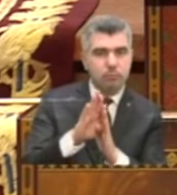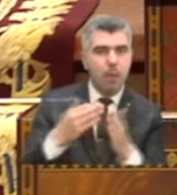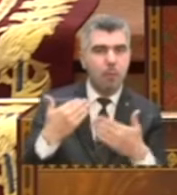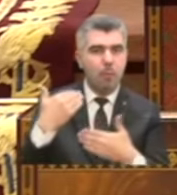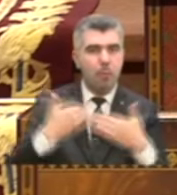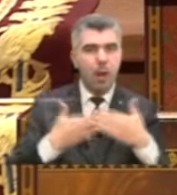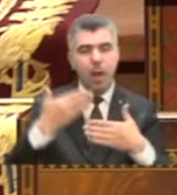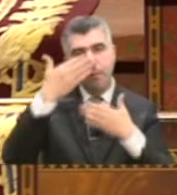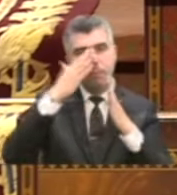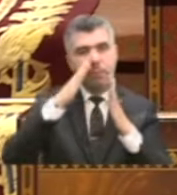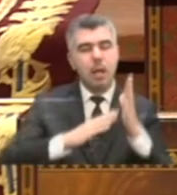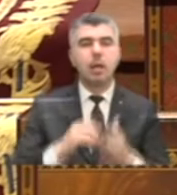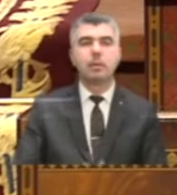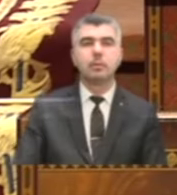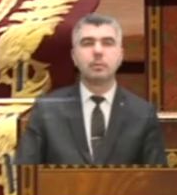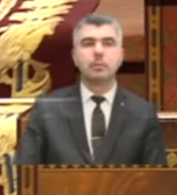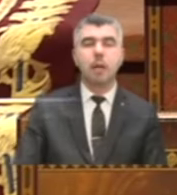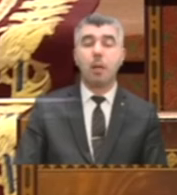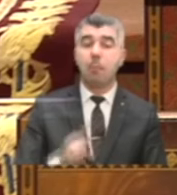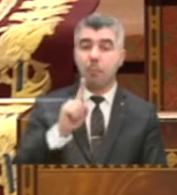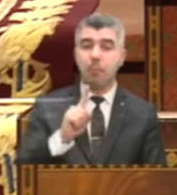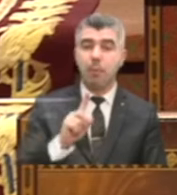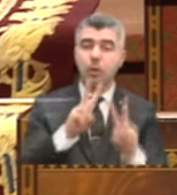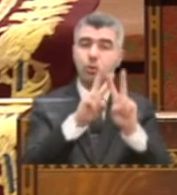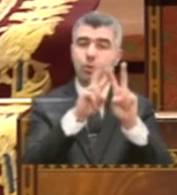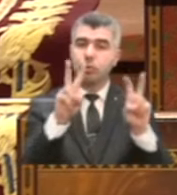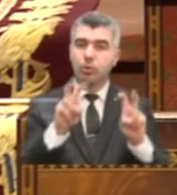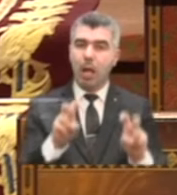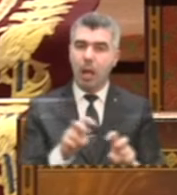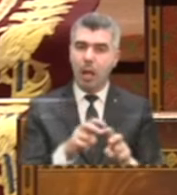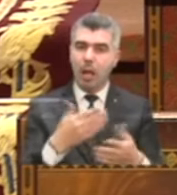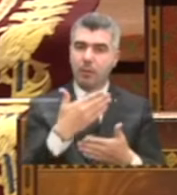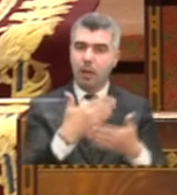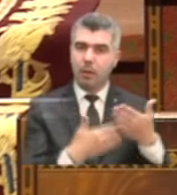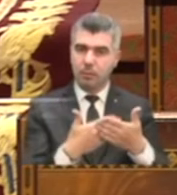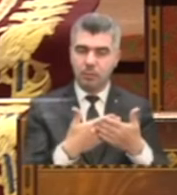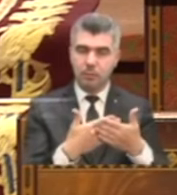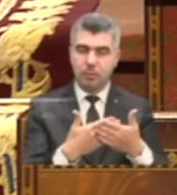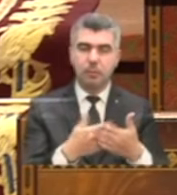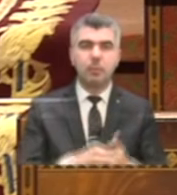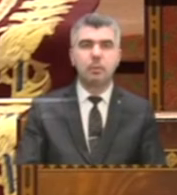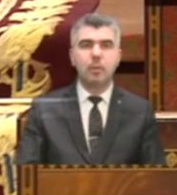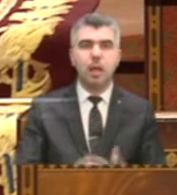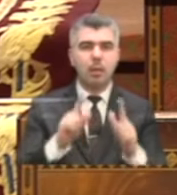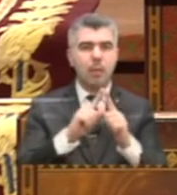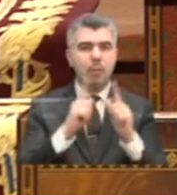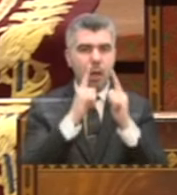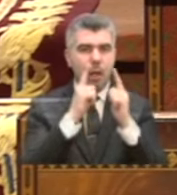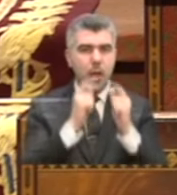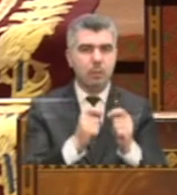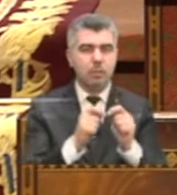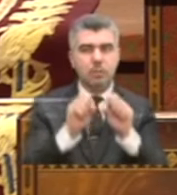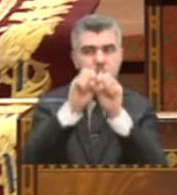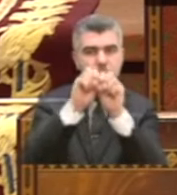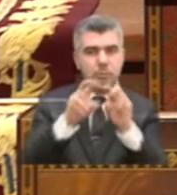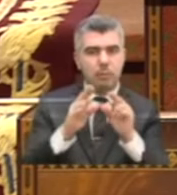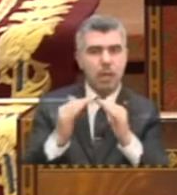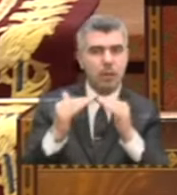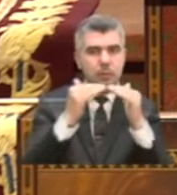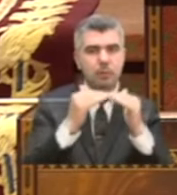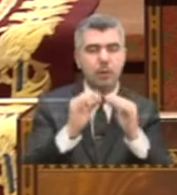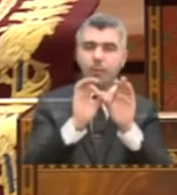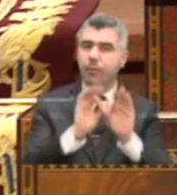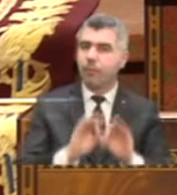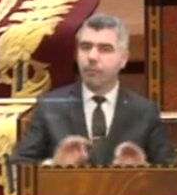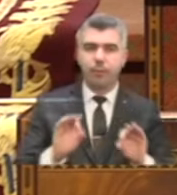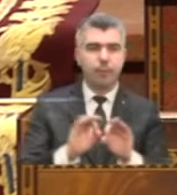في بلادنا. غير فيما يخص هذه الشهادة، اسميتها الشهادة، كنشوفوها أنها غير معممة، ومازال